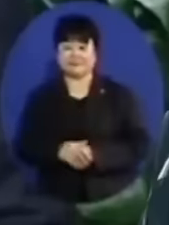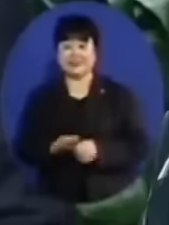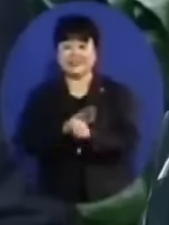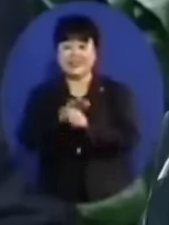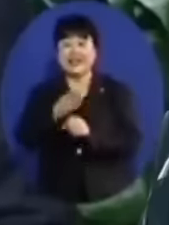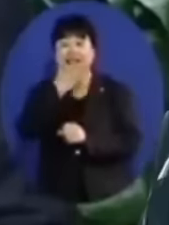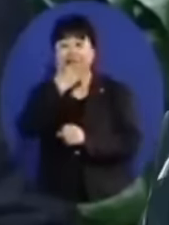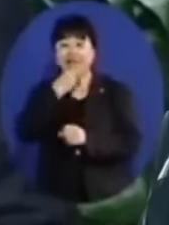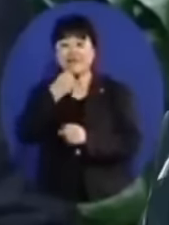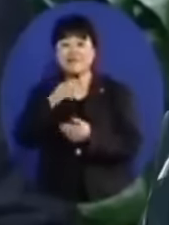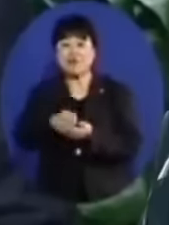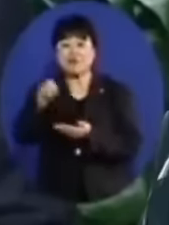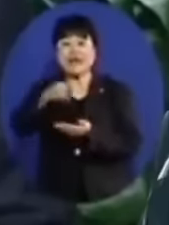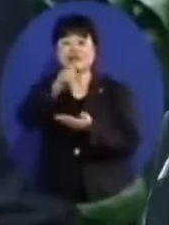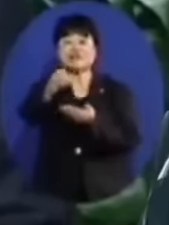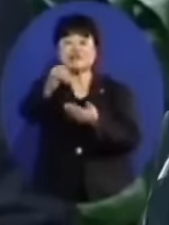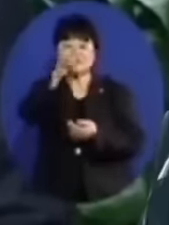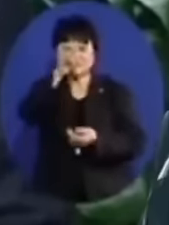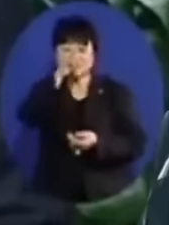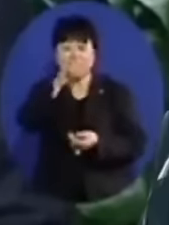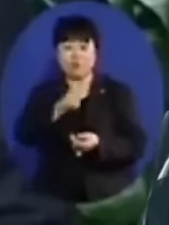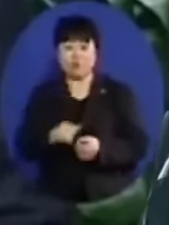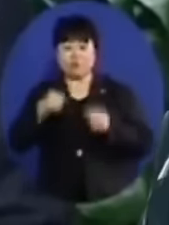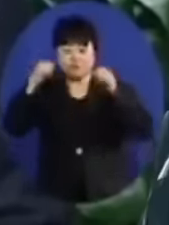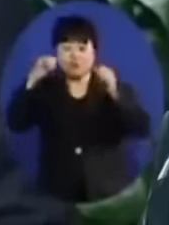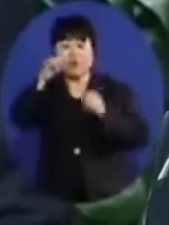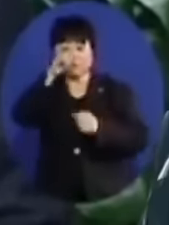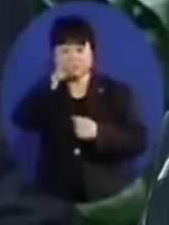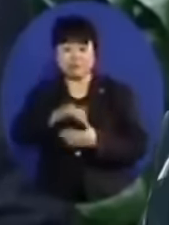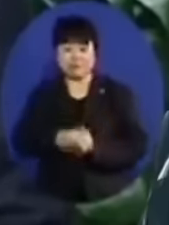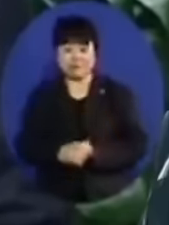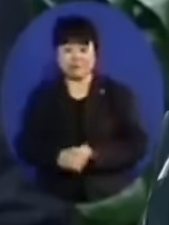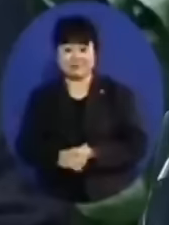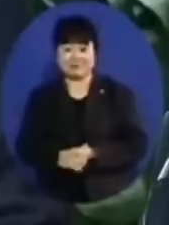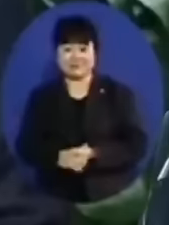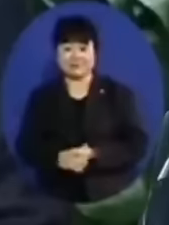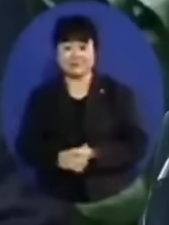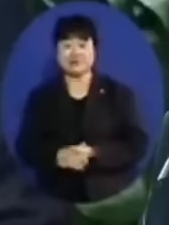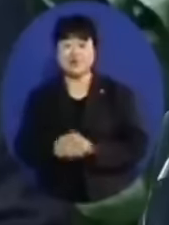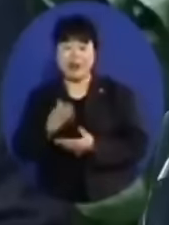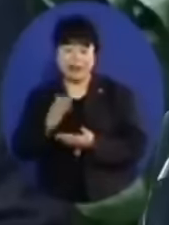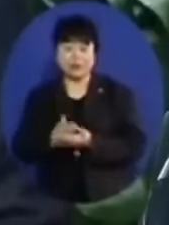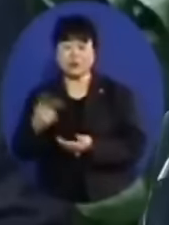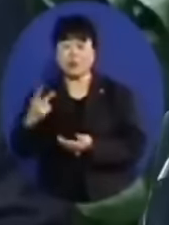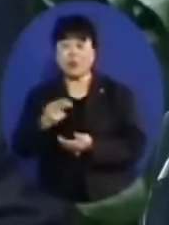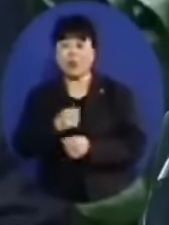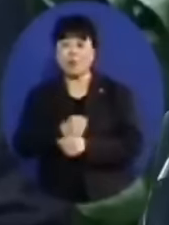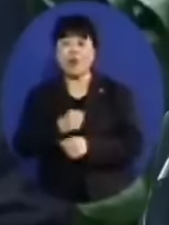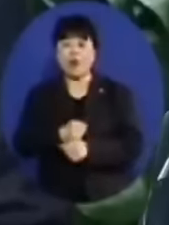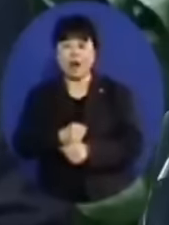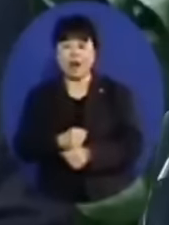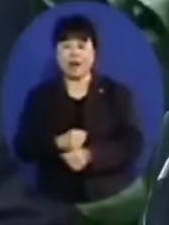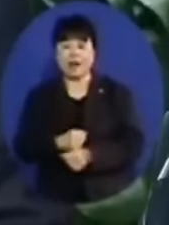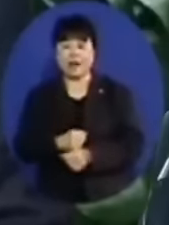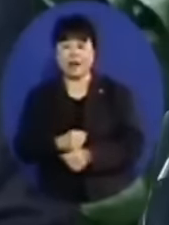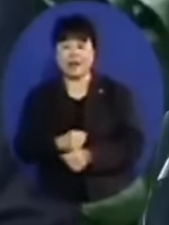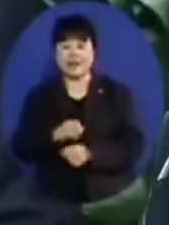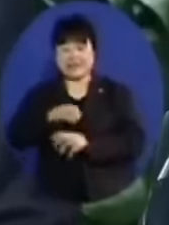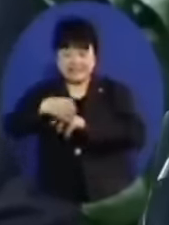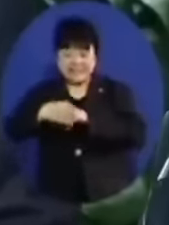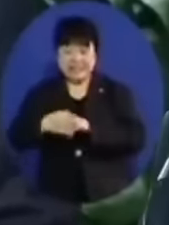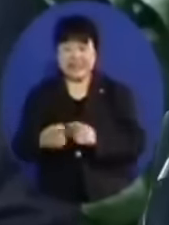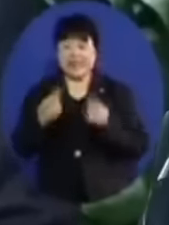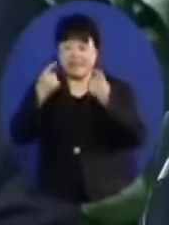사랑과 행복 나누기 운동을 하고 있지 않냐? 아, 그건 말고. 왜 전 세계로